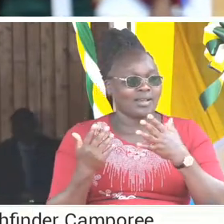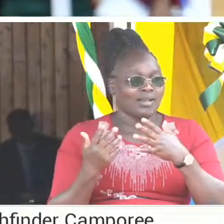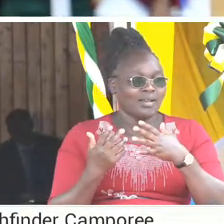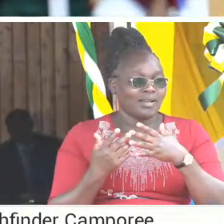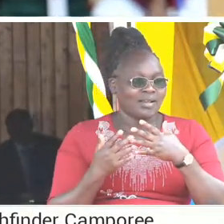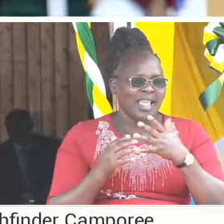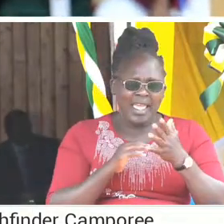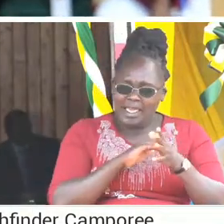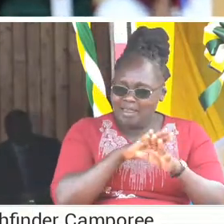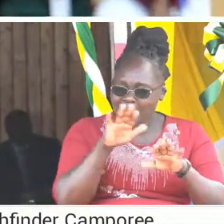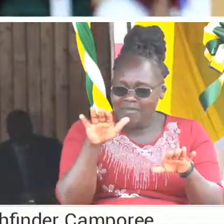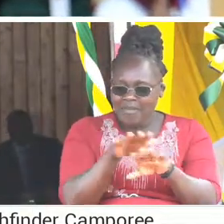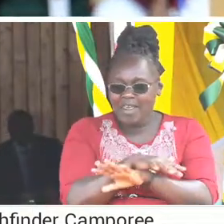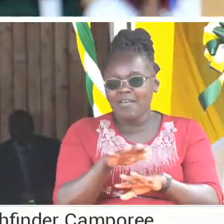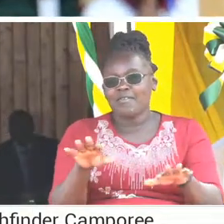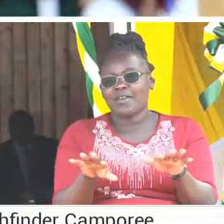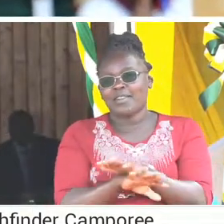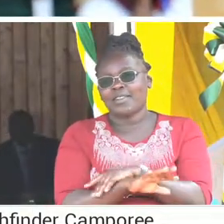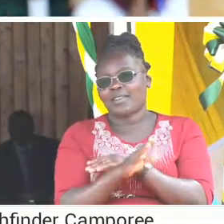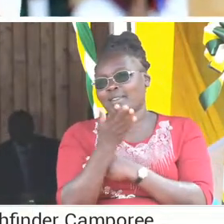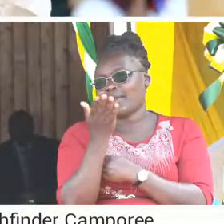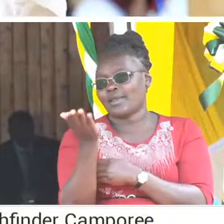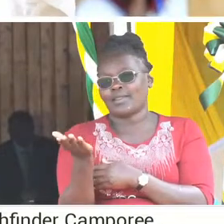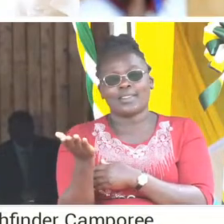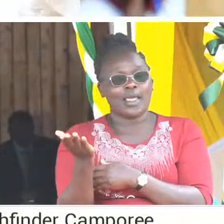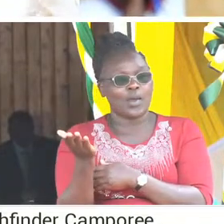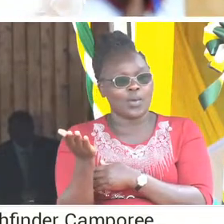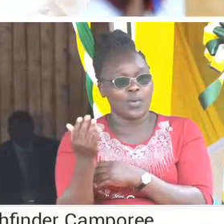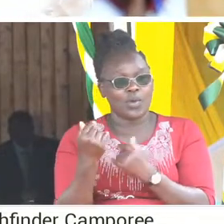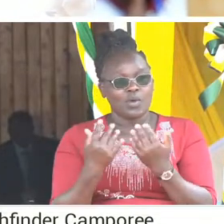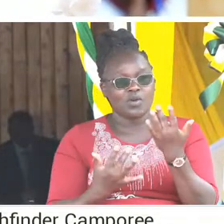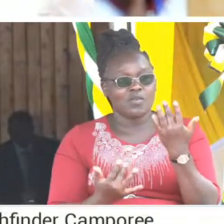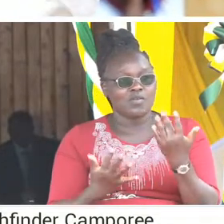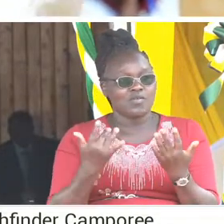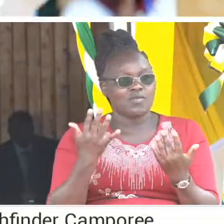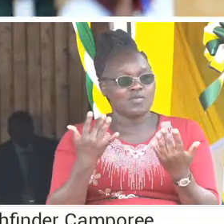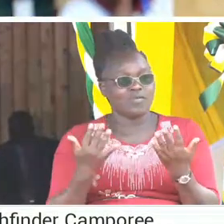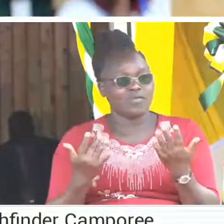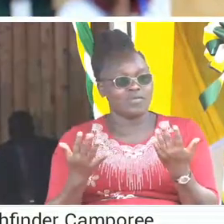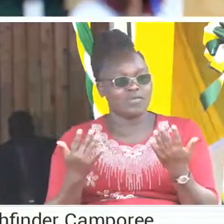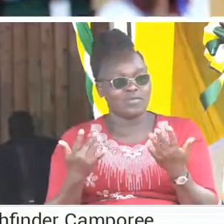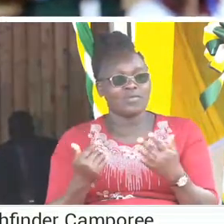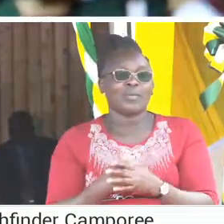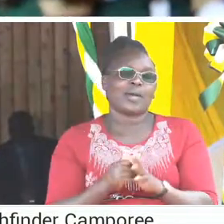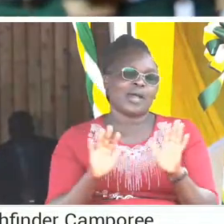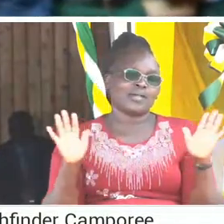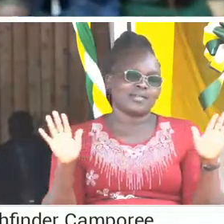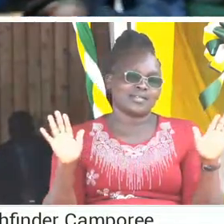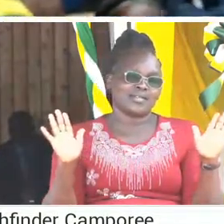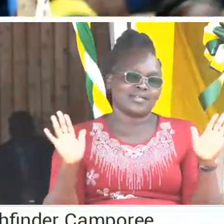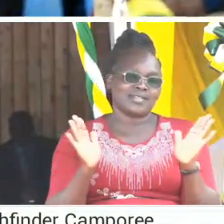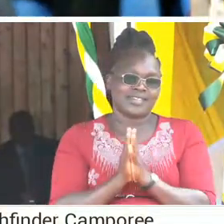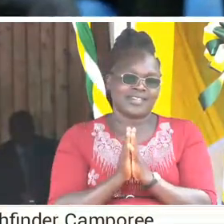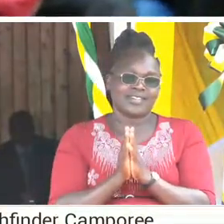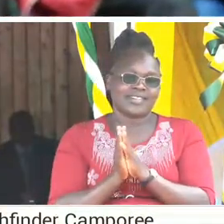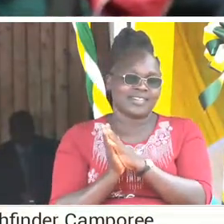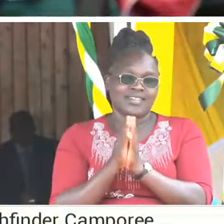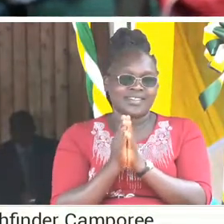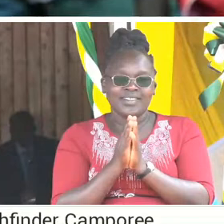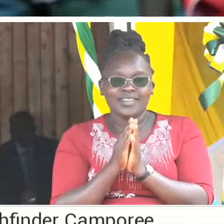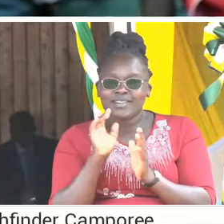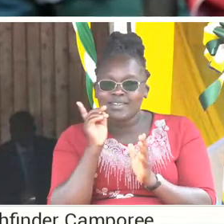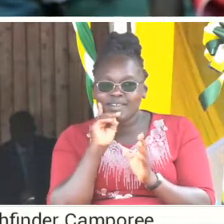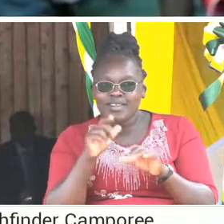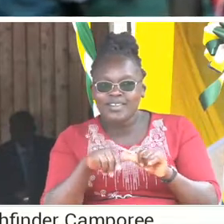Sukari ikashika moto. Ah, mafuta ya kupika ikashika moto. Na hiyo story itaendelea kesho. Are you still